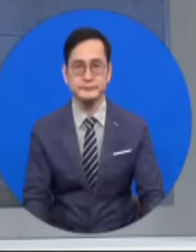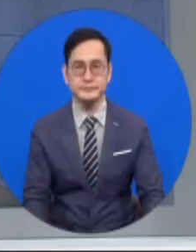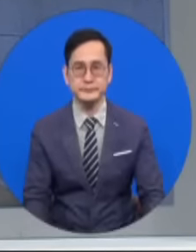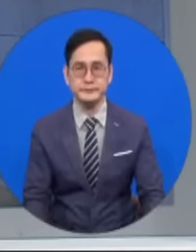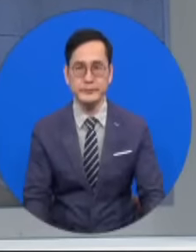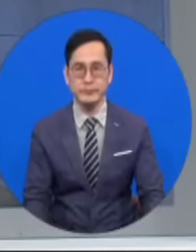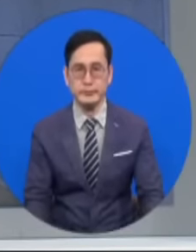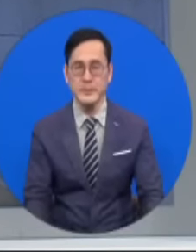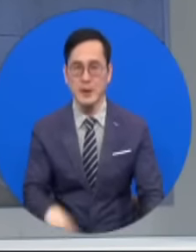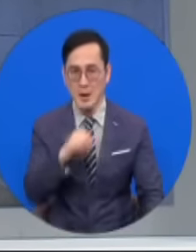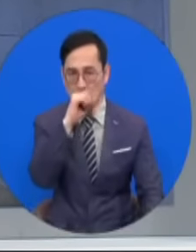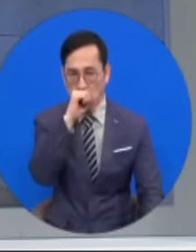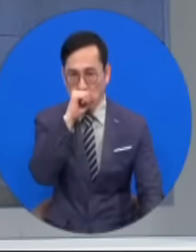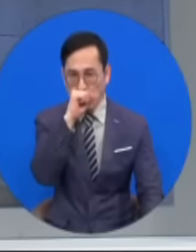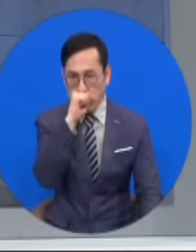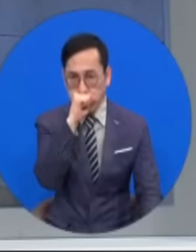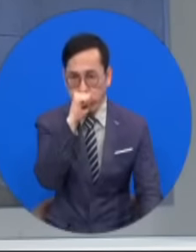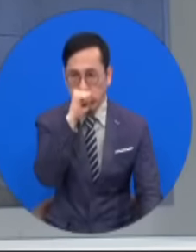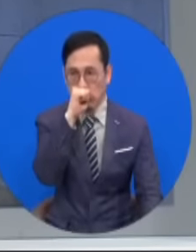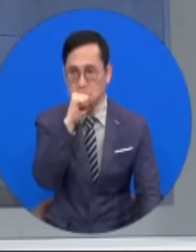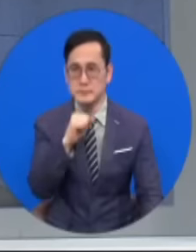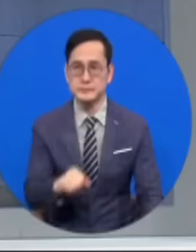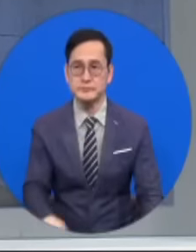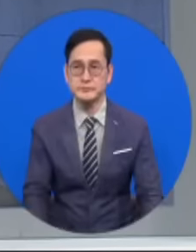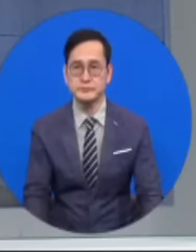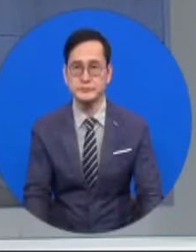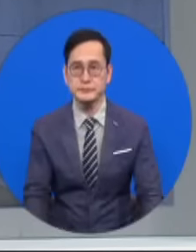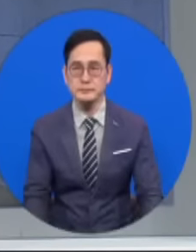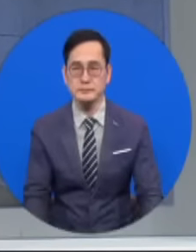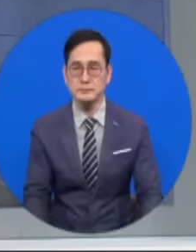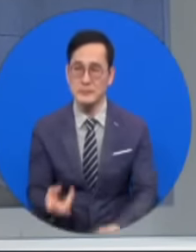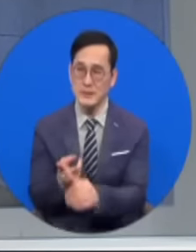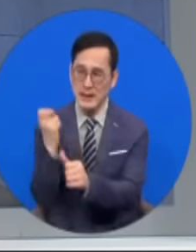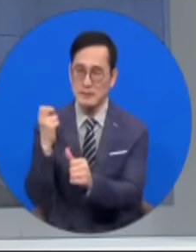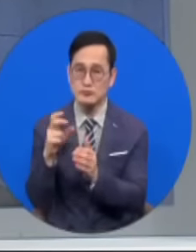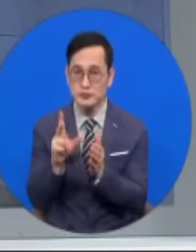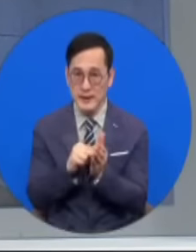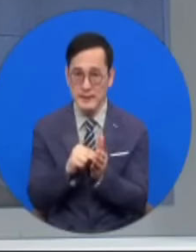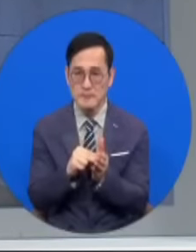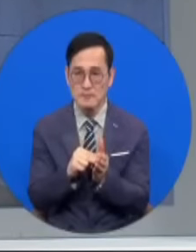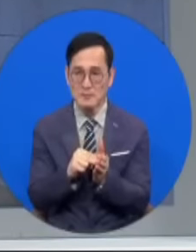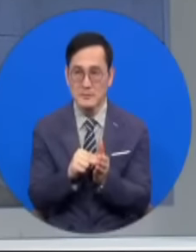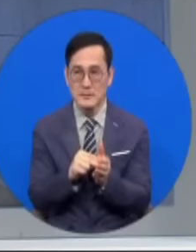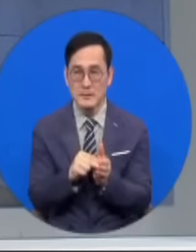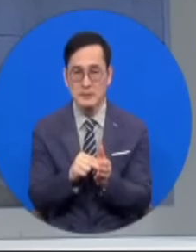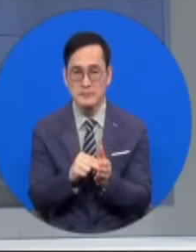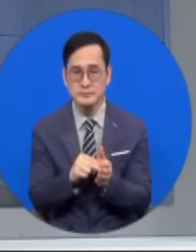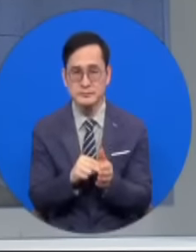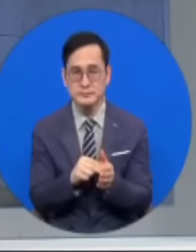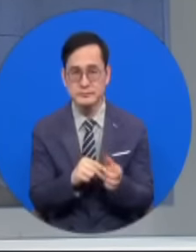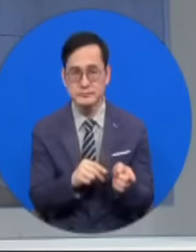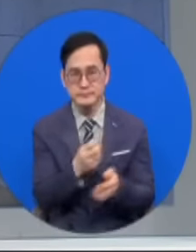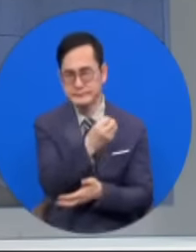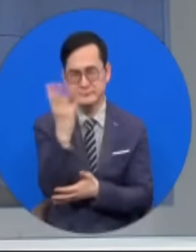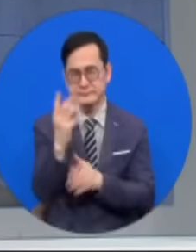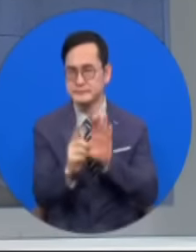오늘 조관 신문들은이 사설에서 민주당의 탄핵 추진과 관련된 비판 목소리가 많이 보도되고 있습니다